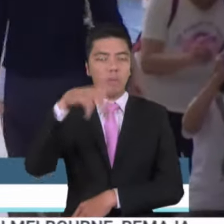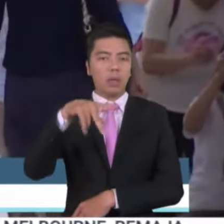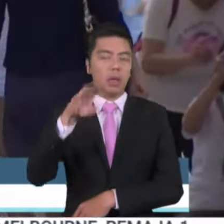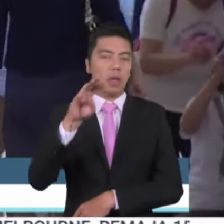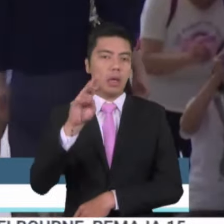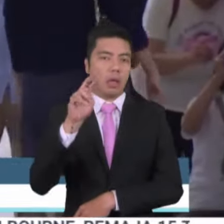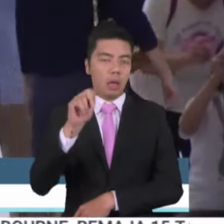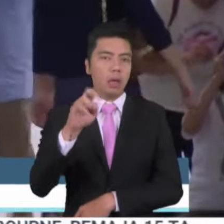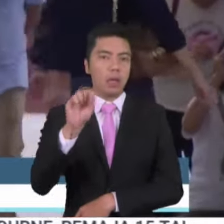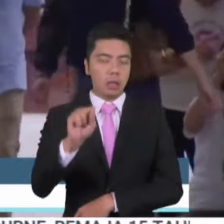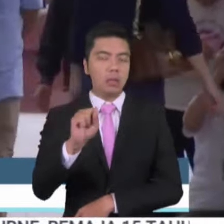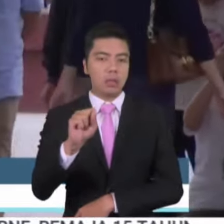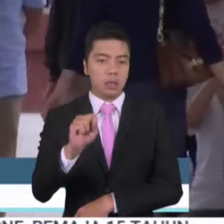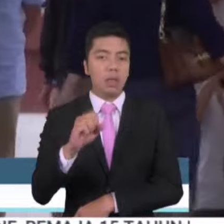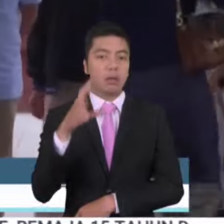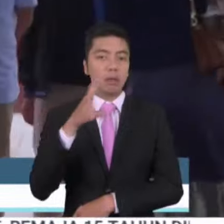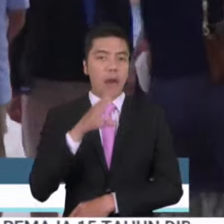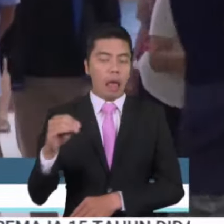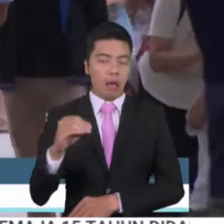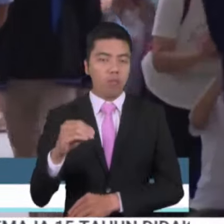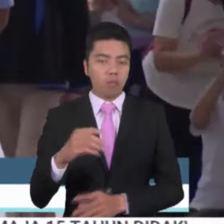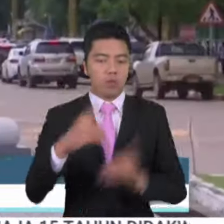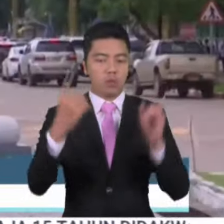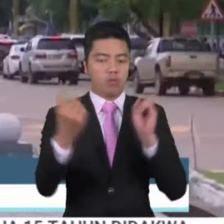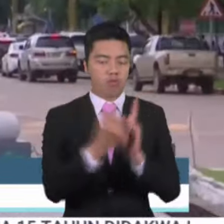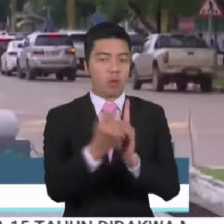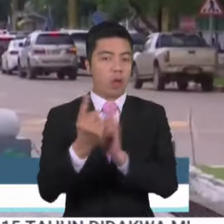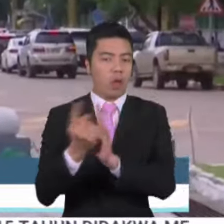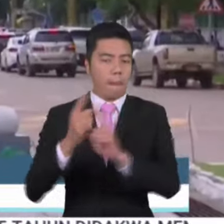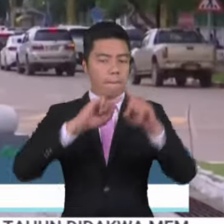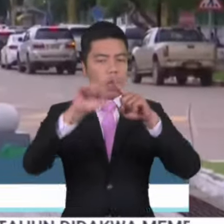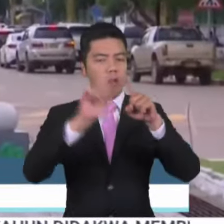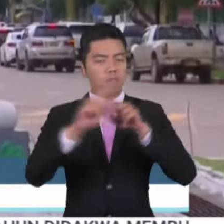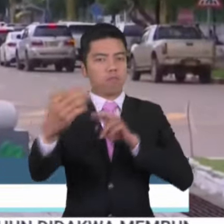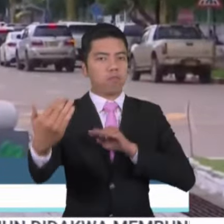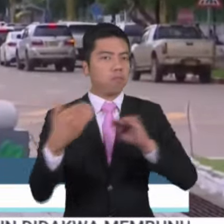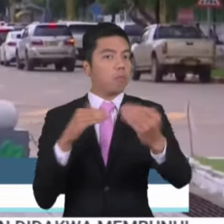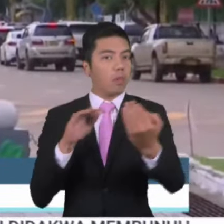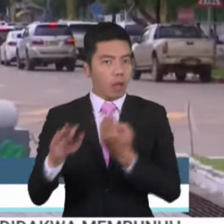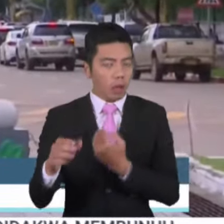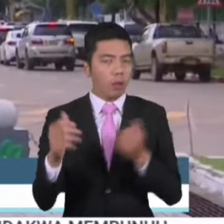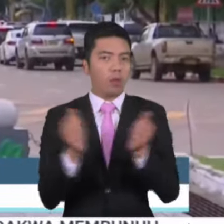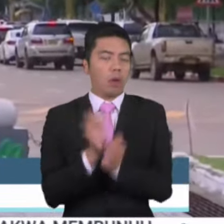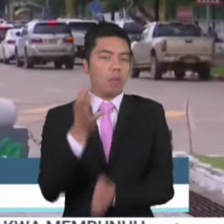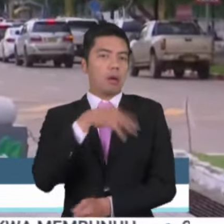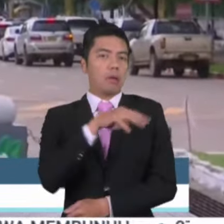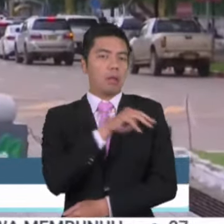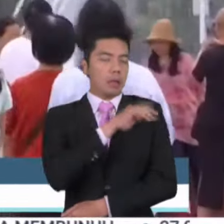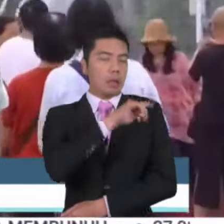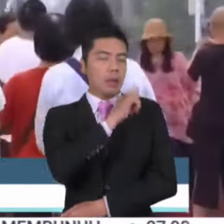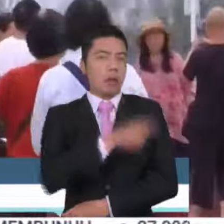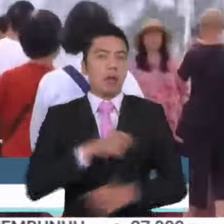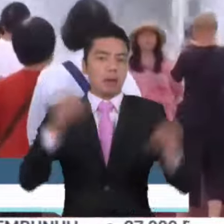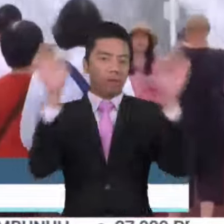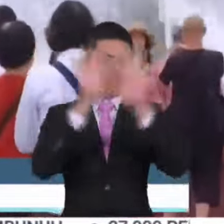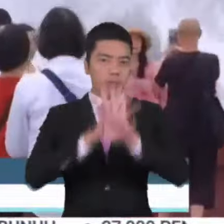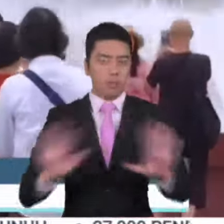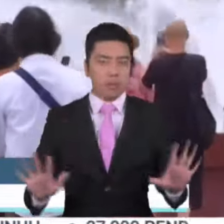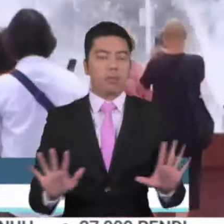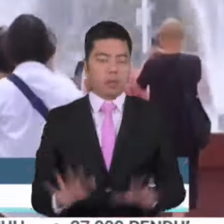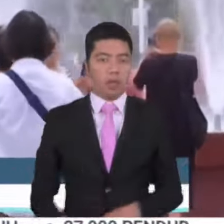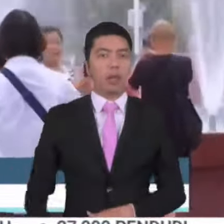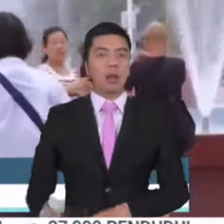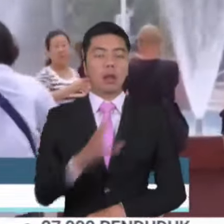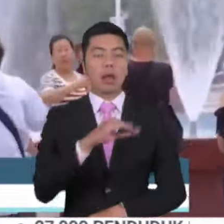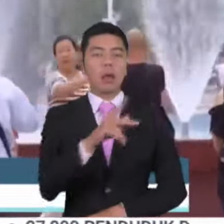LTMS. Juga dalam pertemuan dua hala dan pelbagai hala dengan menteri-menteri tenaga ASEAN dan rakan dialog